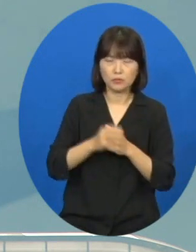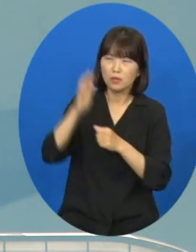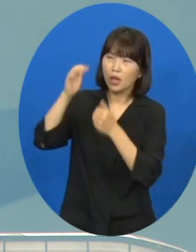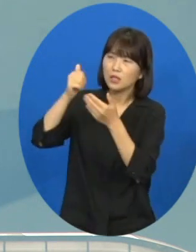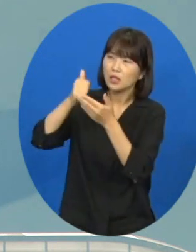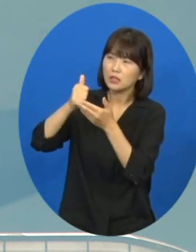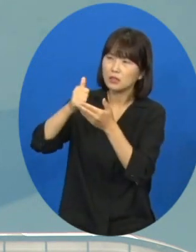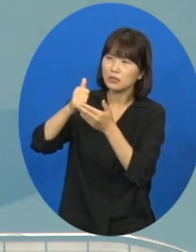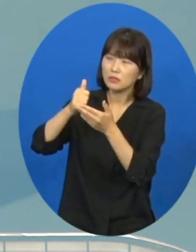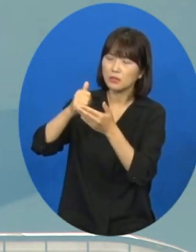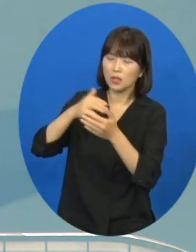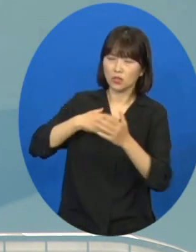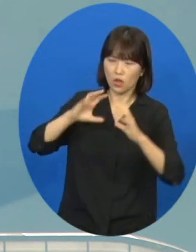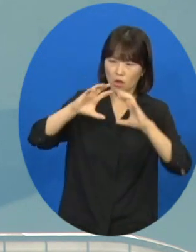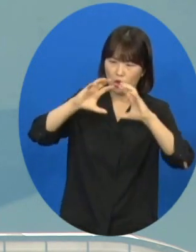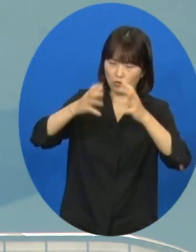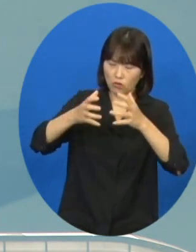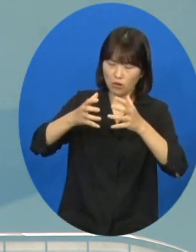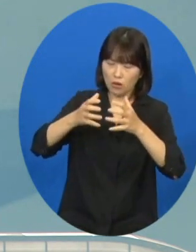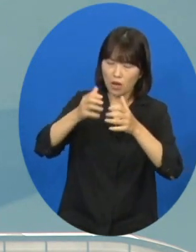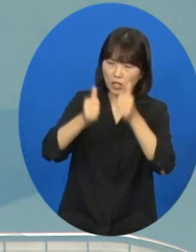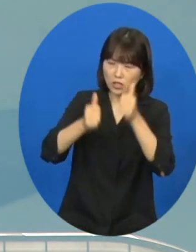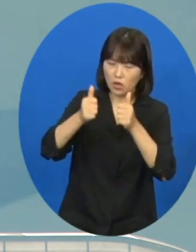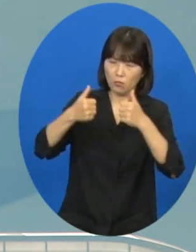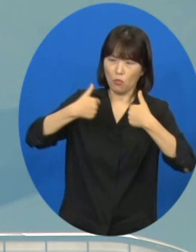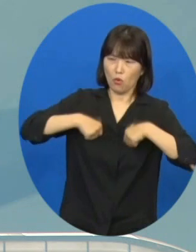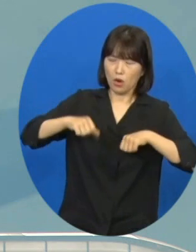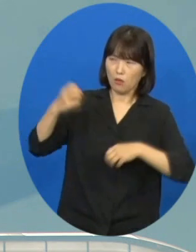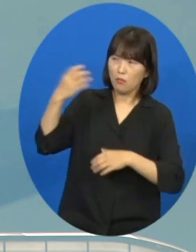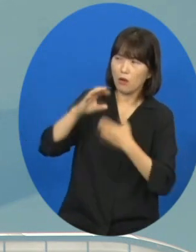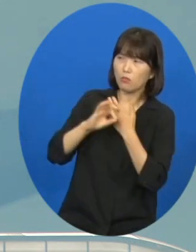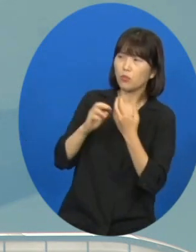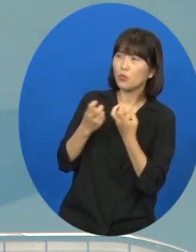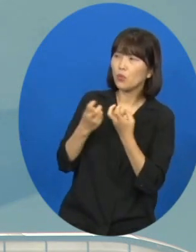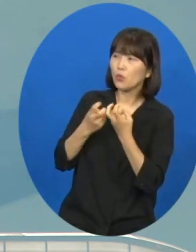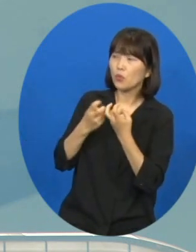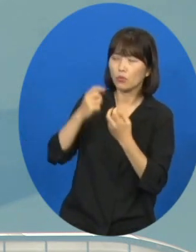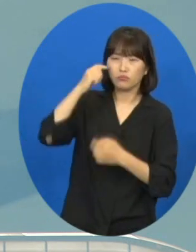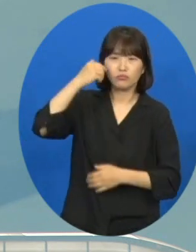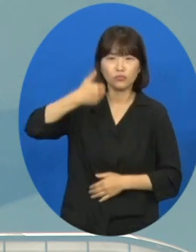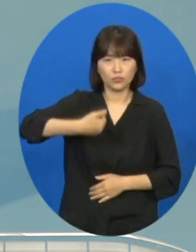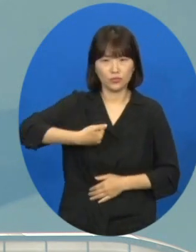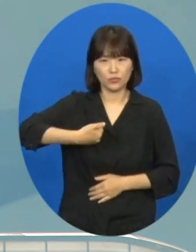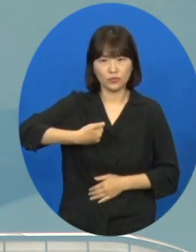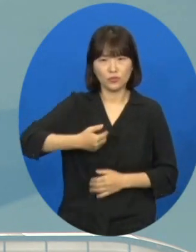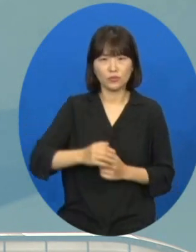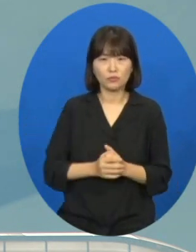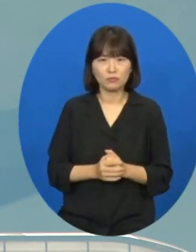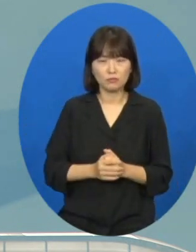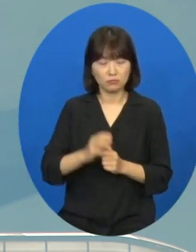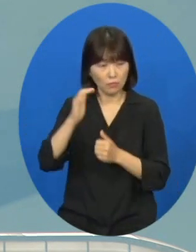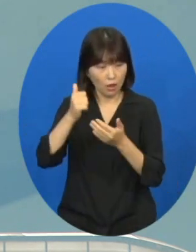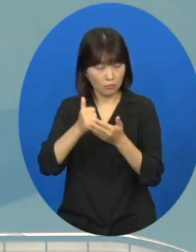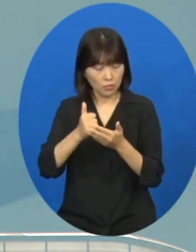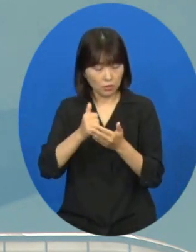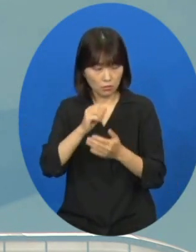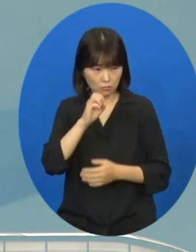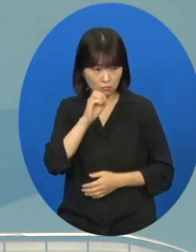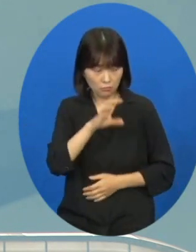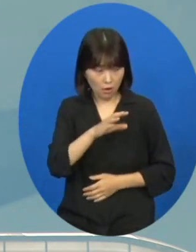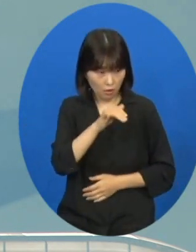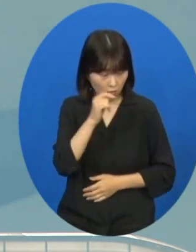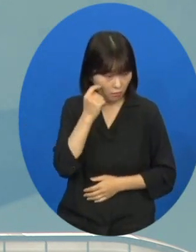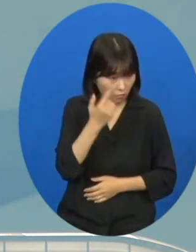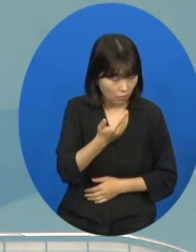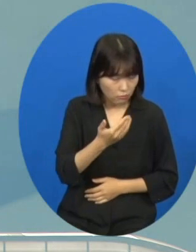하나님이 외모 고시를 보지 말라고 그러면 어떻게 하나요? 그렇게 물어오더라고. 그래서 하나님이 그렇게 하라고 하시더냐